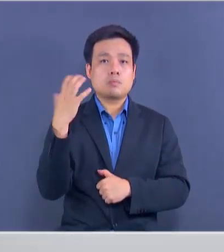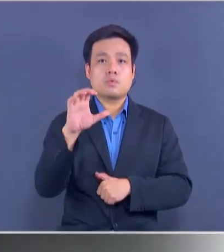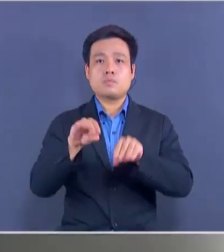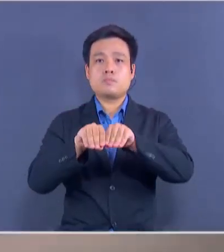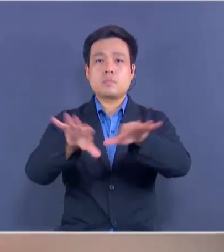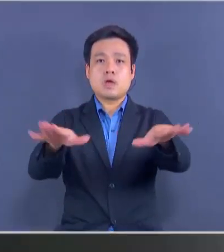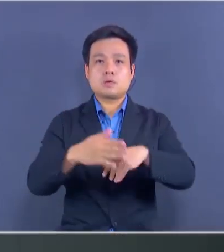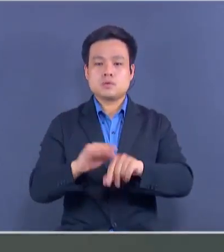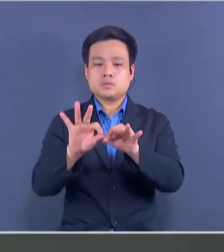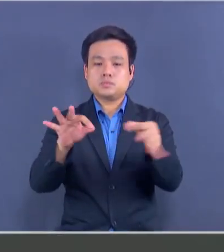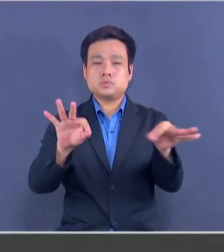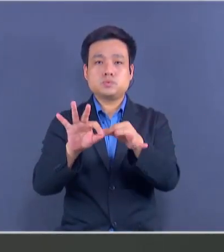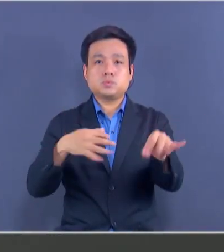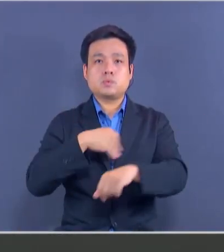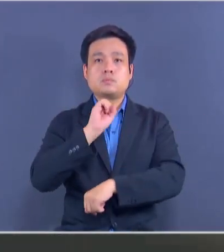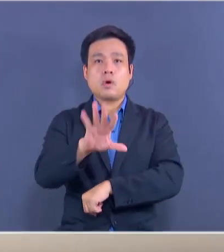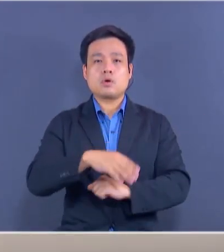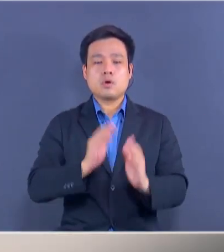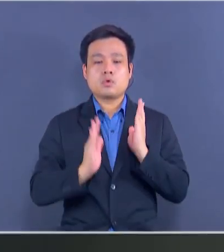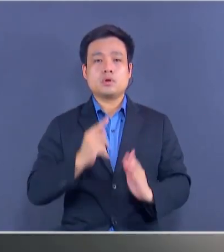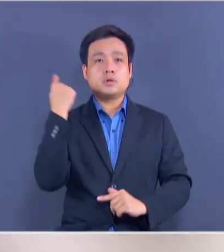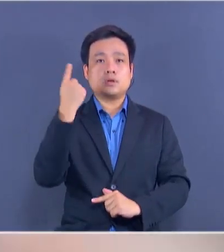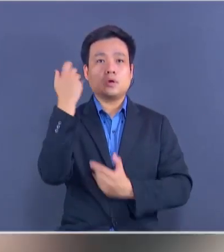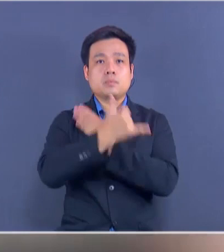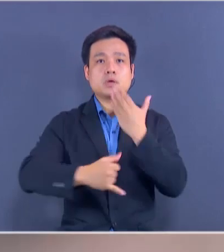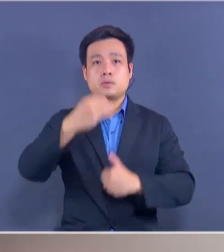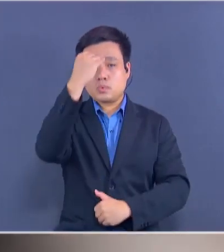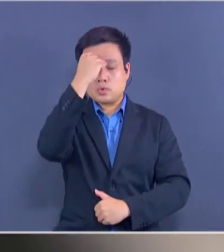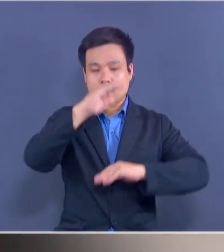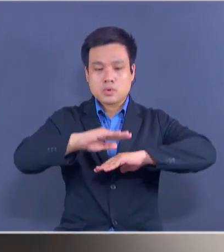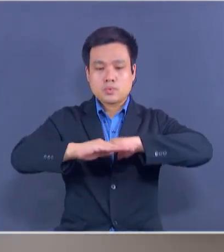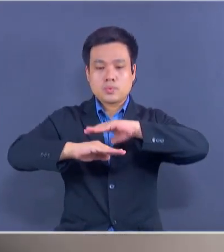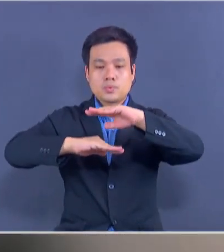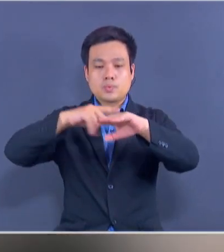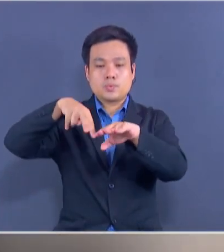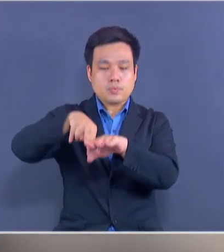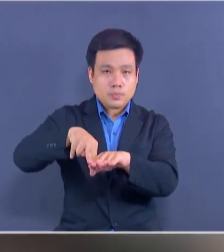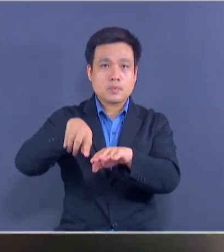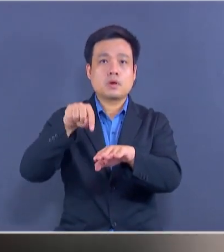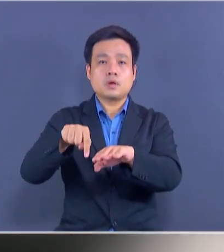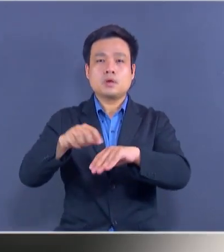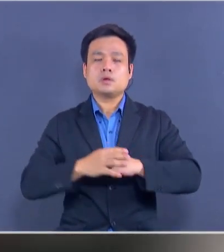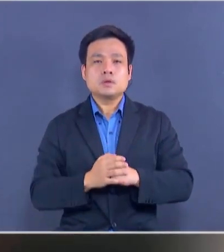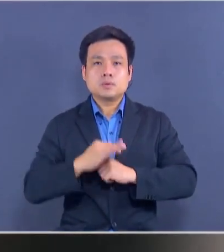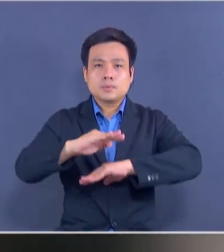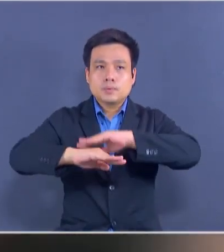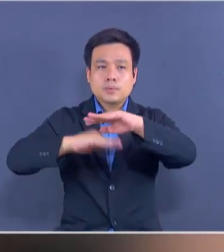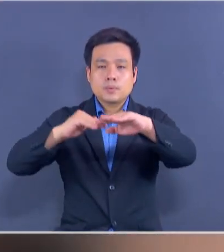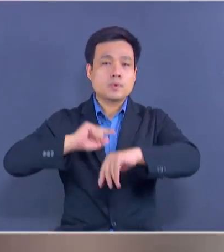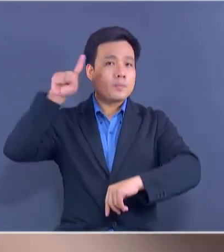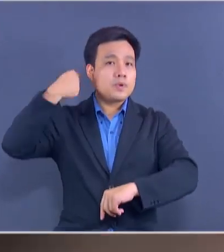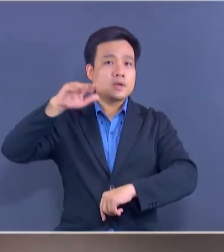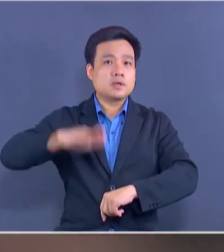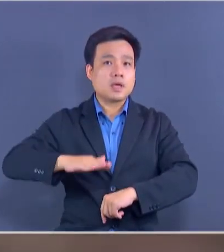หตุบันไดเลื่อนหนีบขานักท่องเที่ยวชาวญี่ปุ่นทีนี้จากคลิปเนี่ยคุณผู้ชมจะเห็นว่านี่เป็นบันไดเลื่อนขึ้นแล้วมีเด็กหญิงช